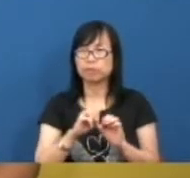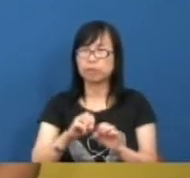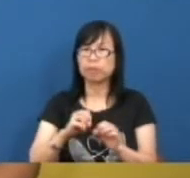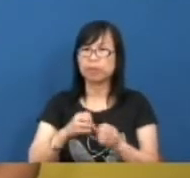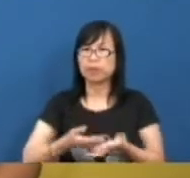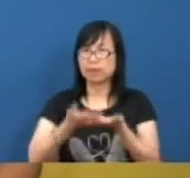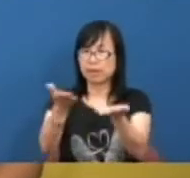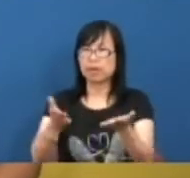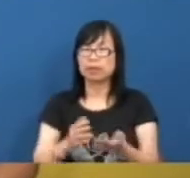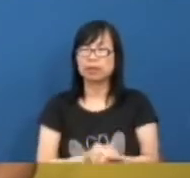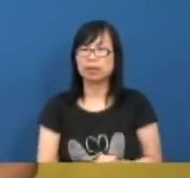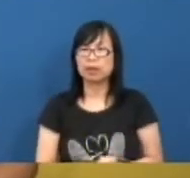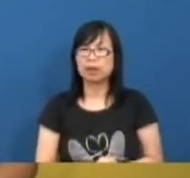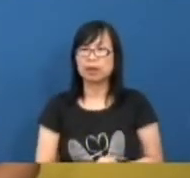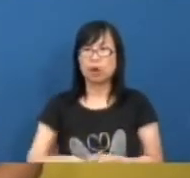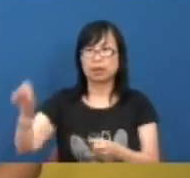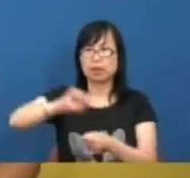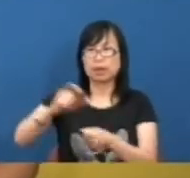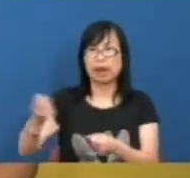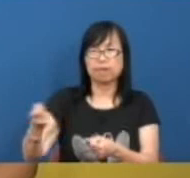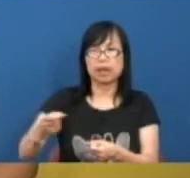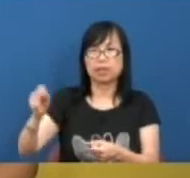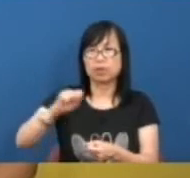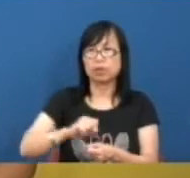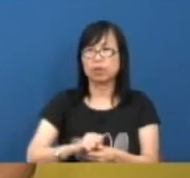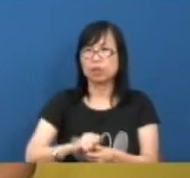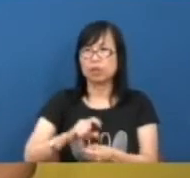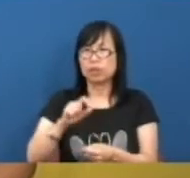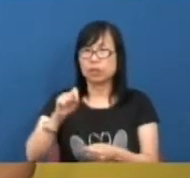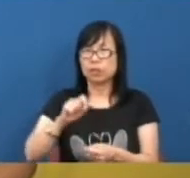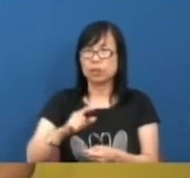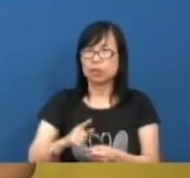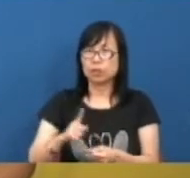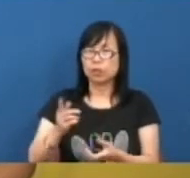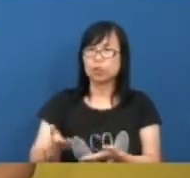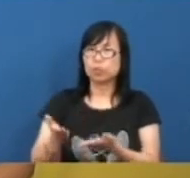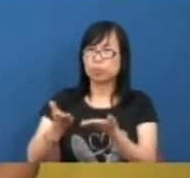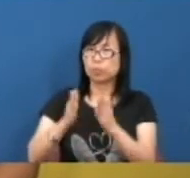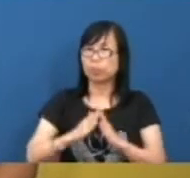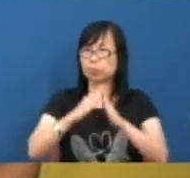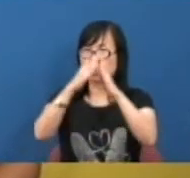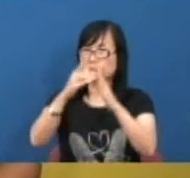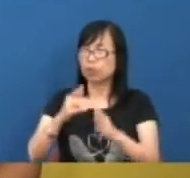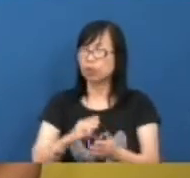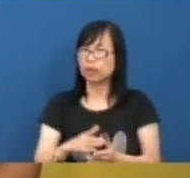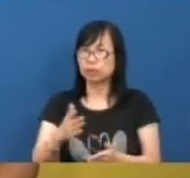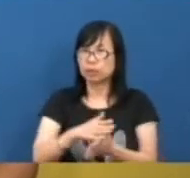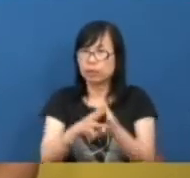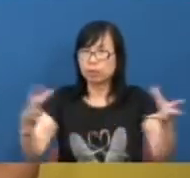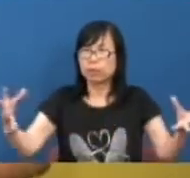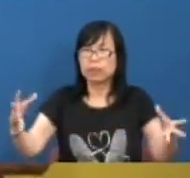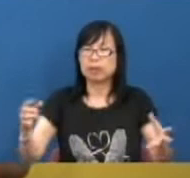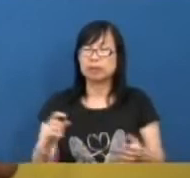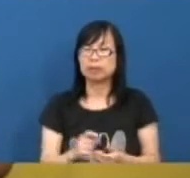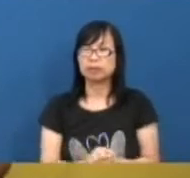係比加快咗上樓咧，呢、這個係好值得鼓勵喎。如果咁大量嘅市區，